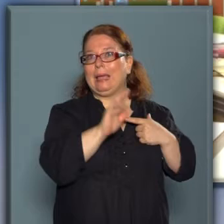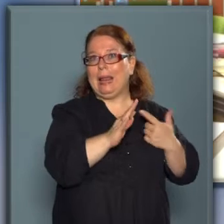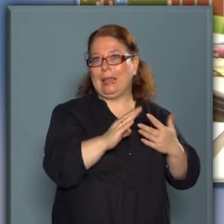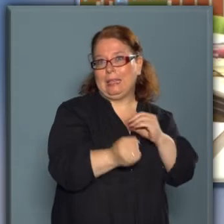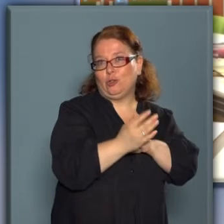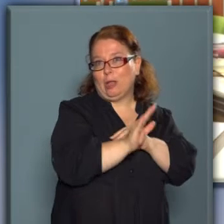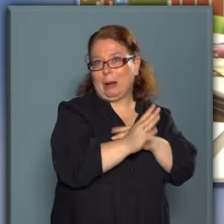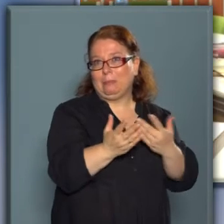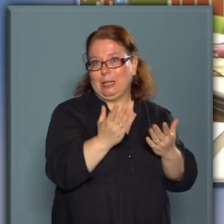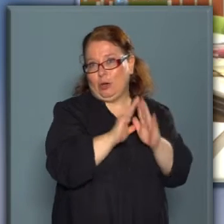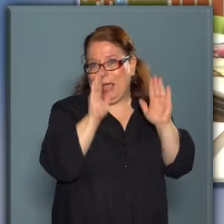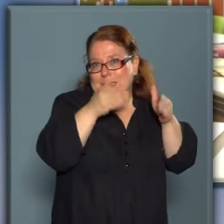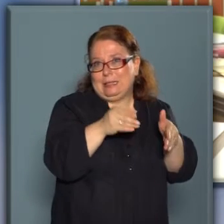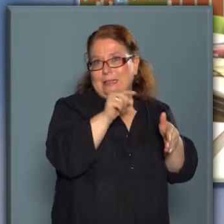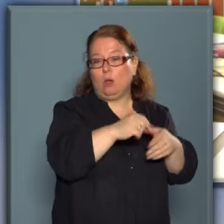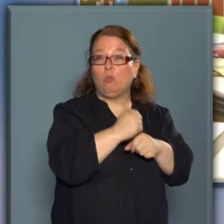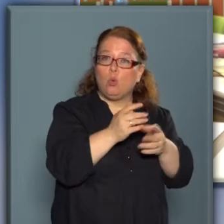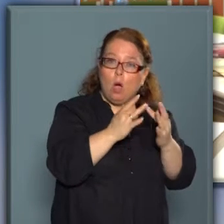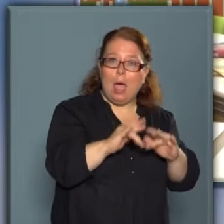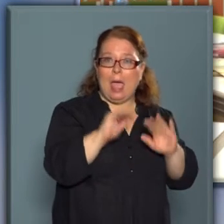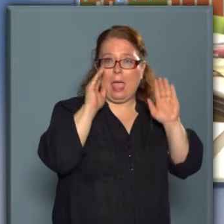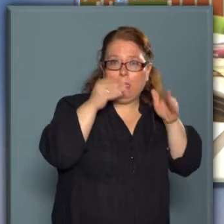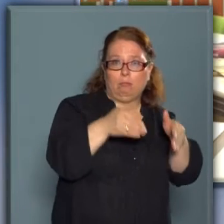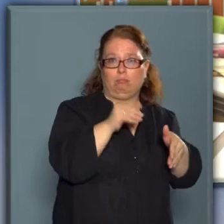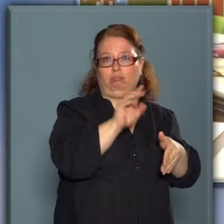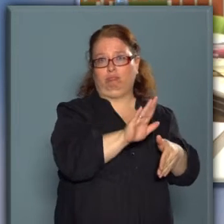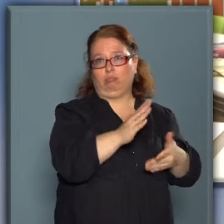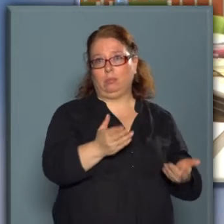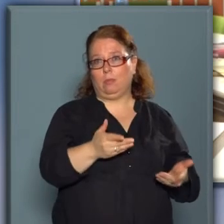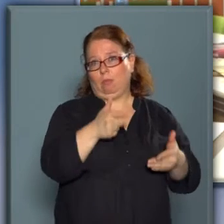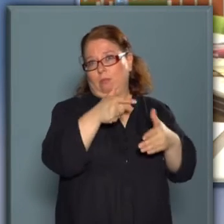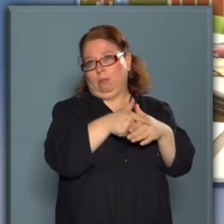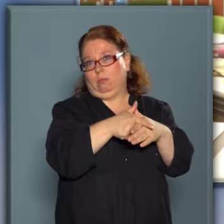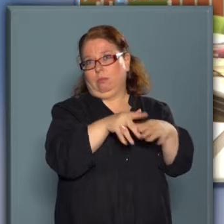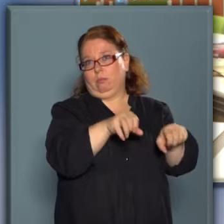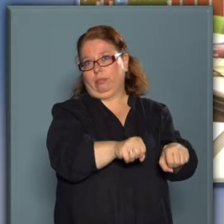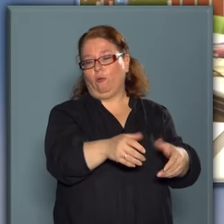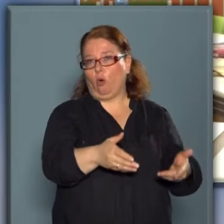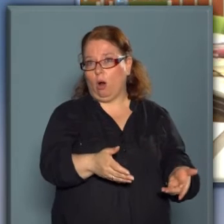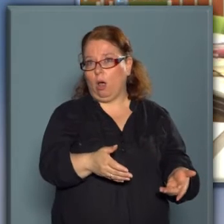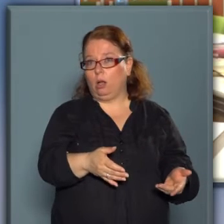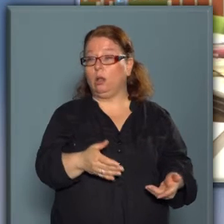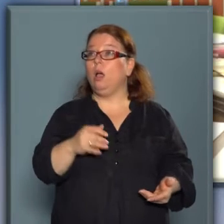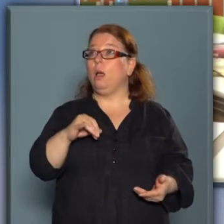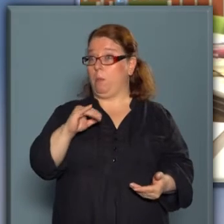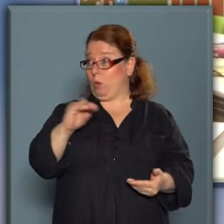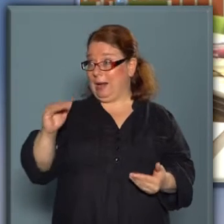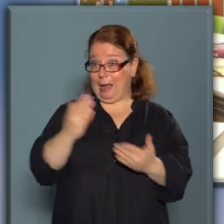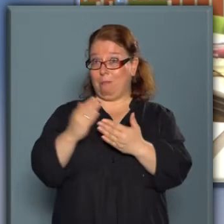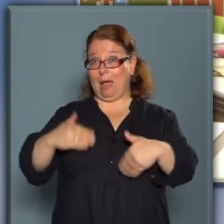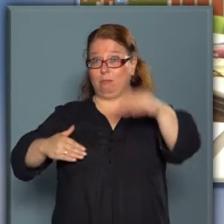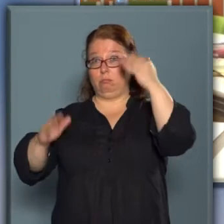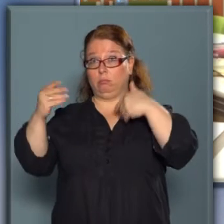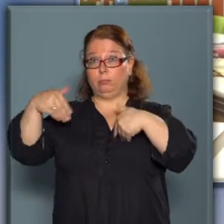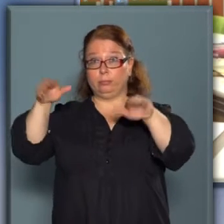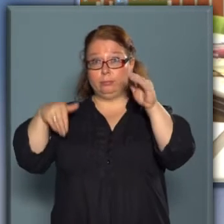egzisztencia megteremtéssel, a munkahelyükkel vannak elfoglalva. Tehát inkább mikor már a gyerekek kirepültek, mint